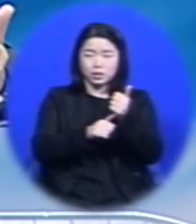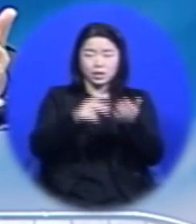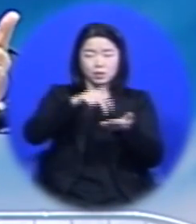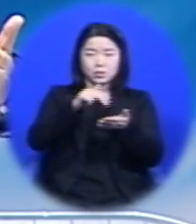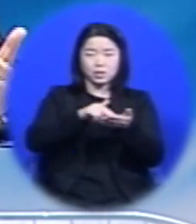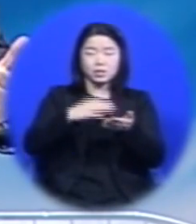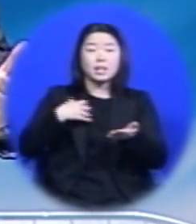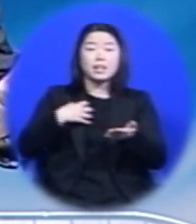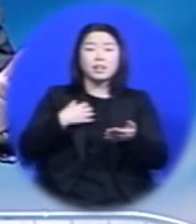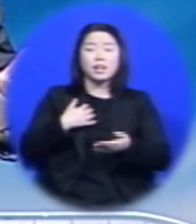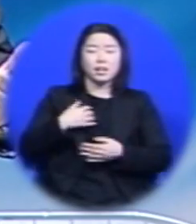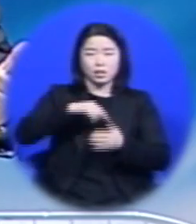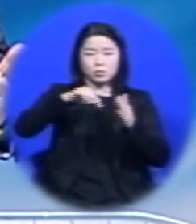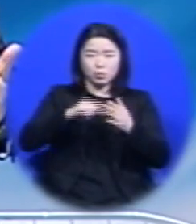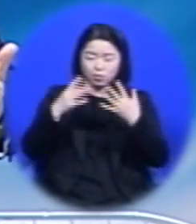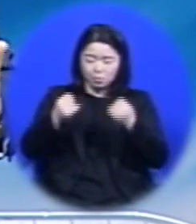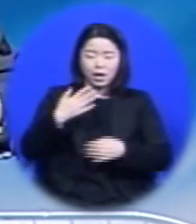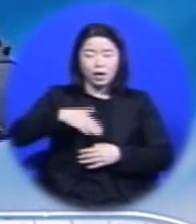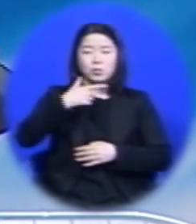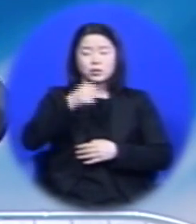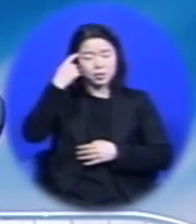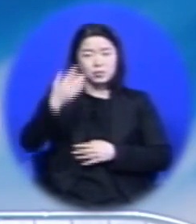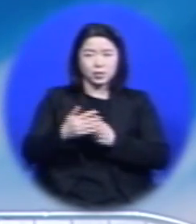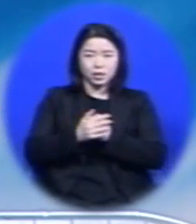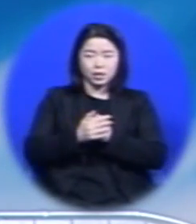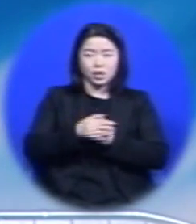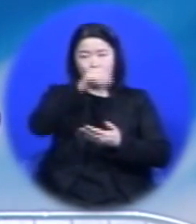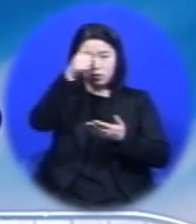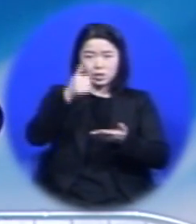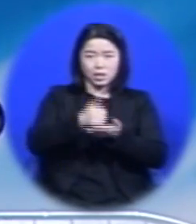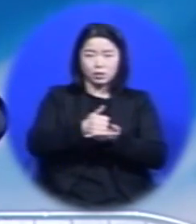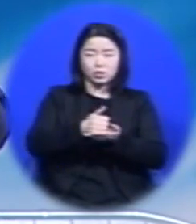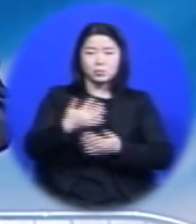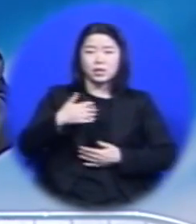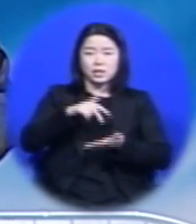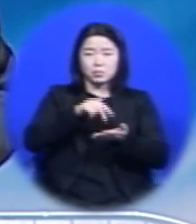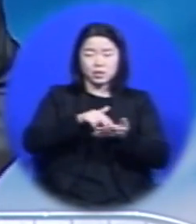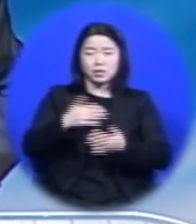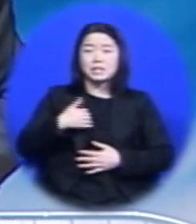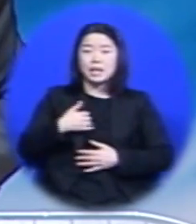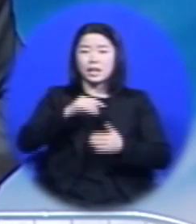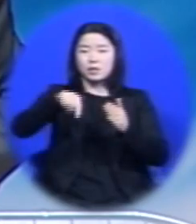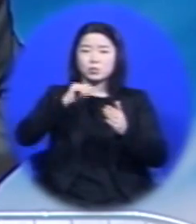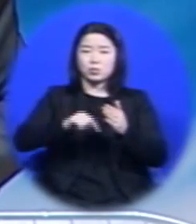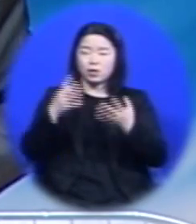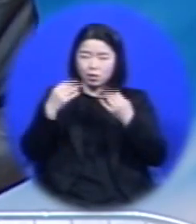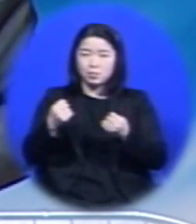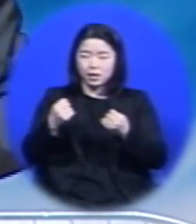제 속을 또 얼마나 알고 싶어 하겠어 우리 장로님들은 또 제 속이 어떤지 얼마나 알고